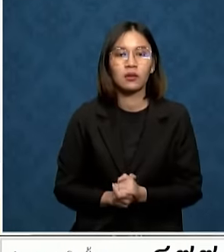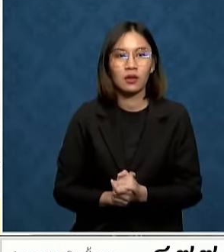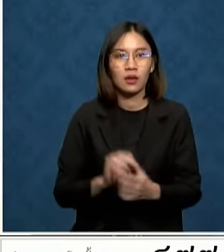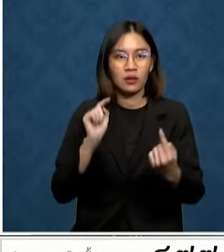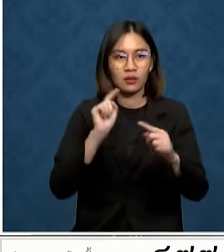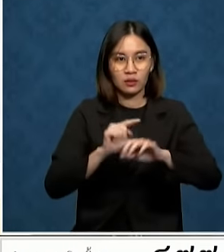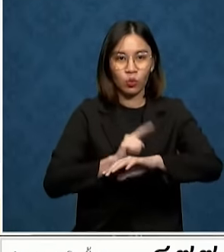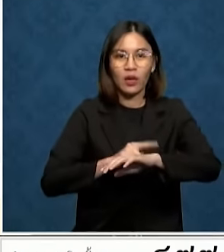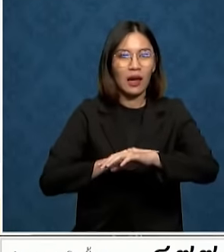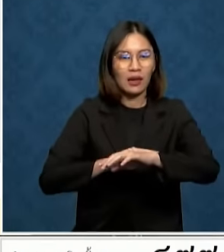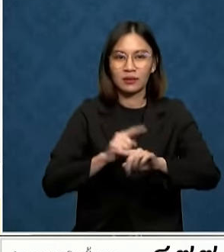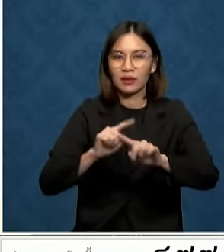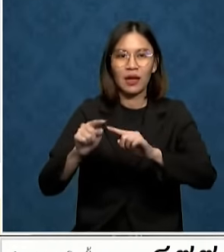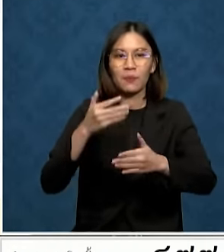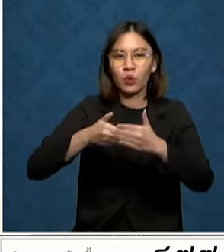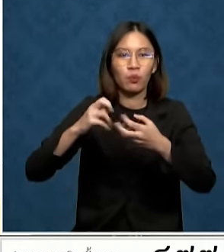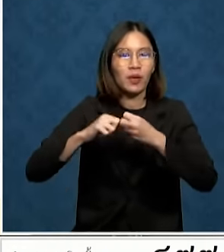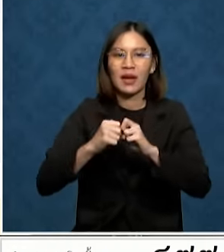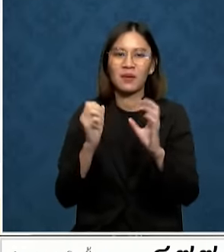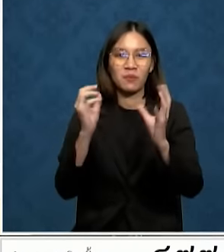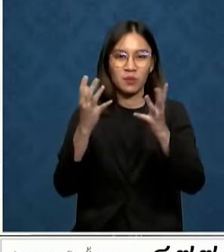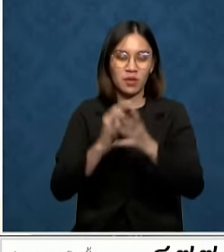จำนutionsระะอิยกาไม่ได้ติดขดอย่ใ คร้ามธร์